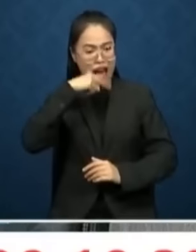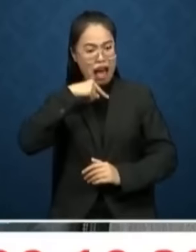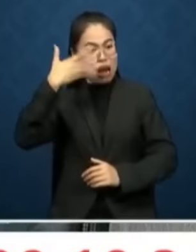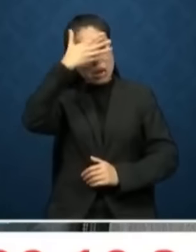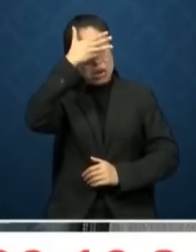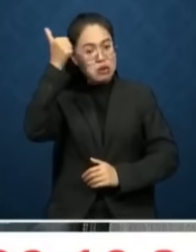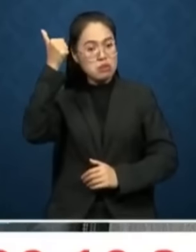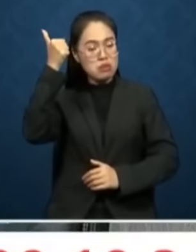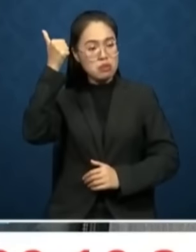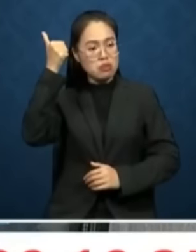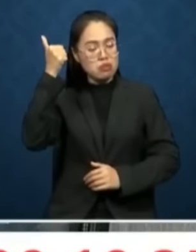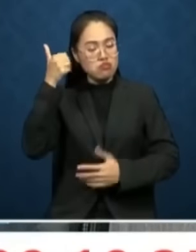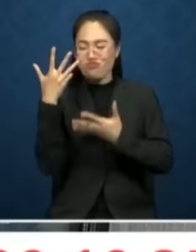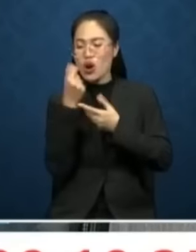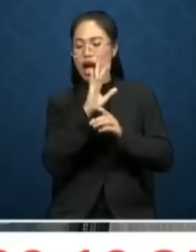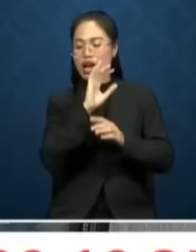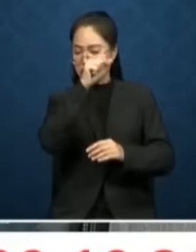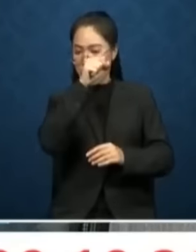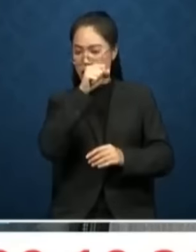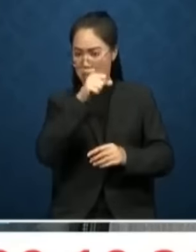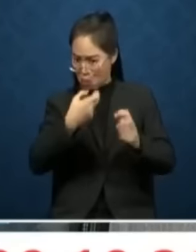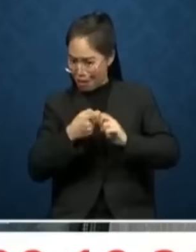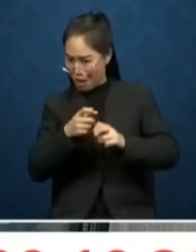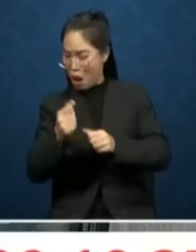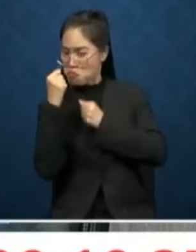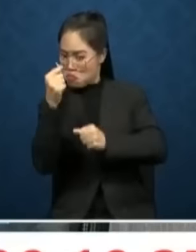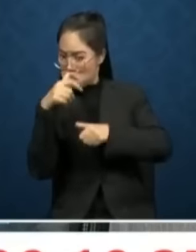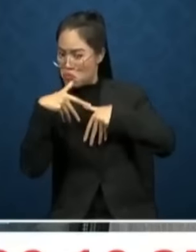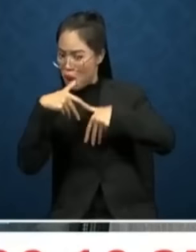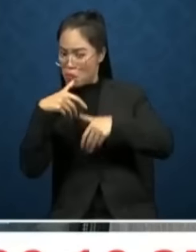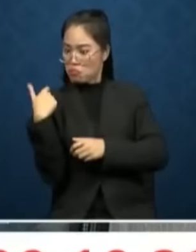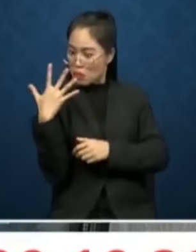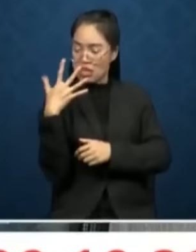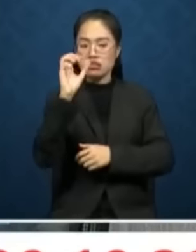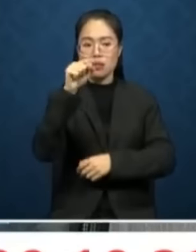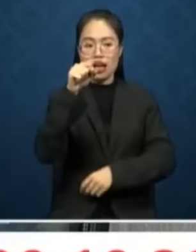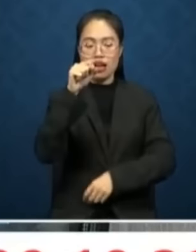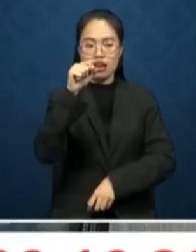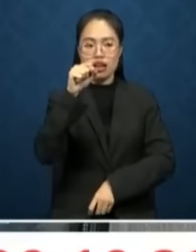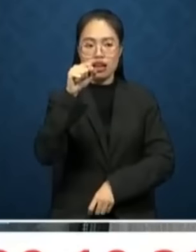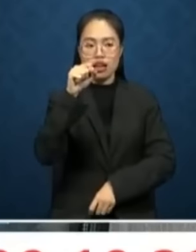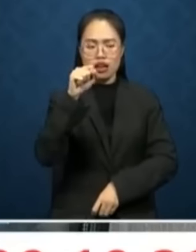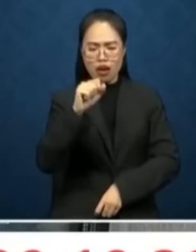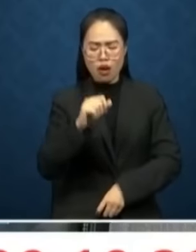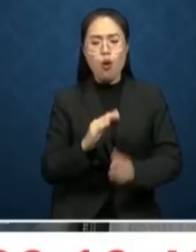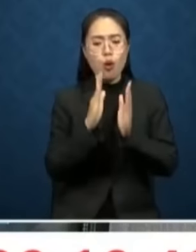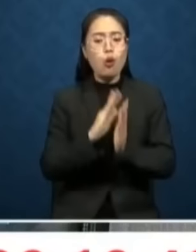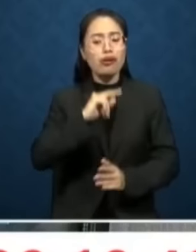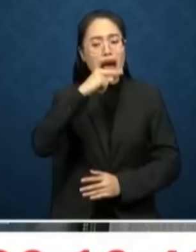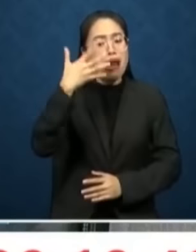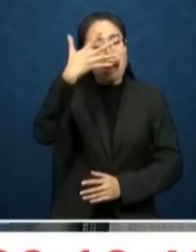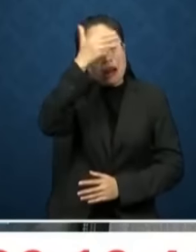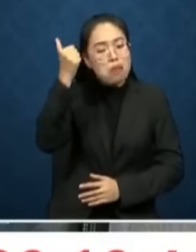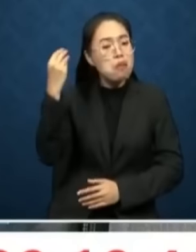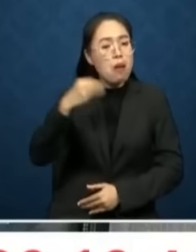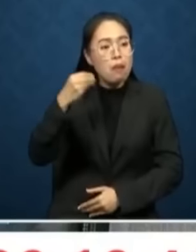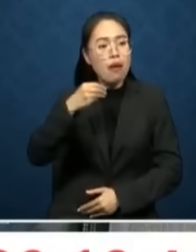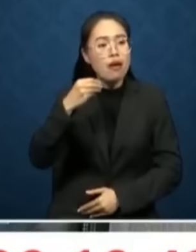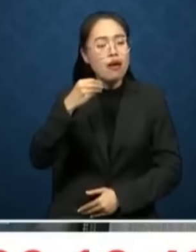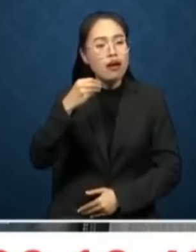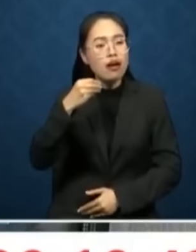ว่าปลุกม็อบไม่ขึ้นแล้วบาดเจ็บกันมามากแล้วนะครับและคนไทยขี้ลืมเดี๋ยวก็ลืมกันไ